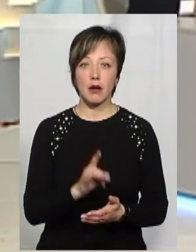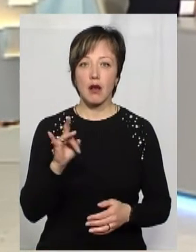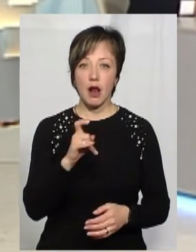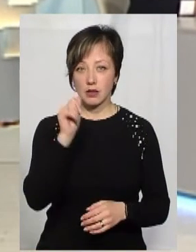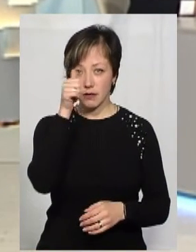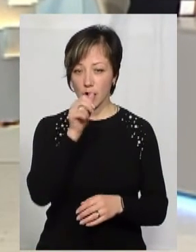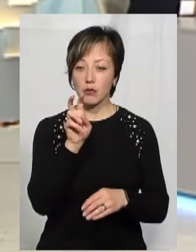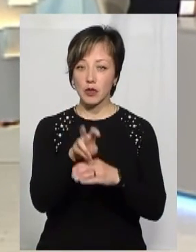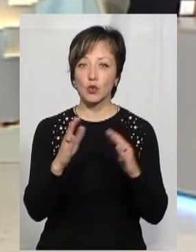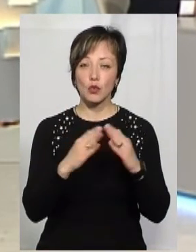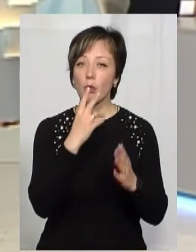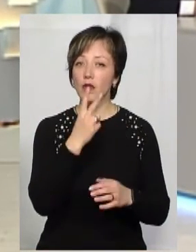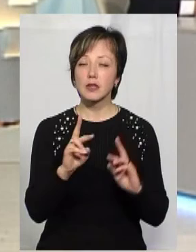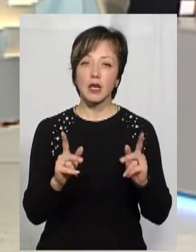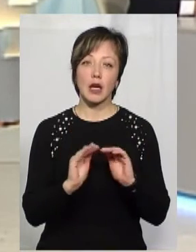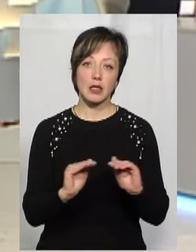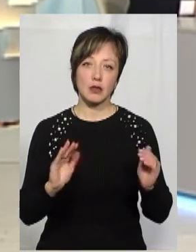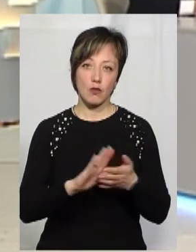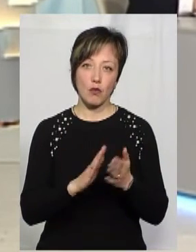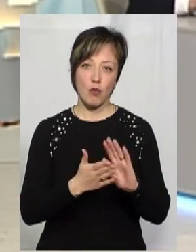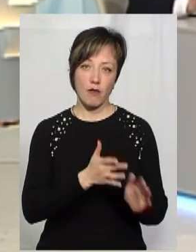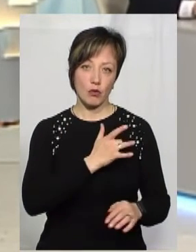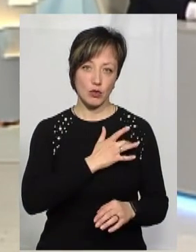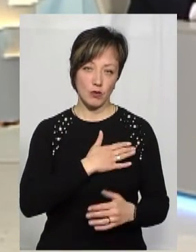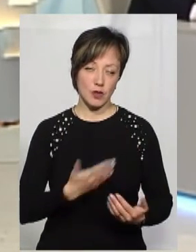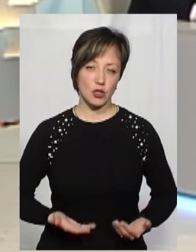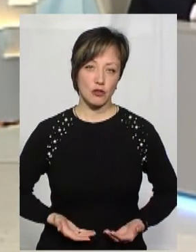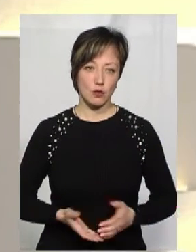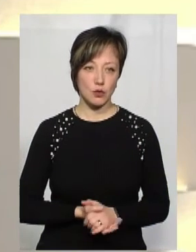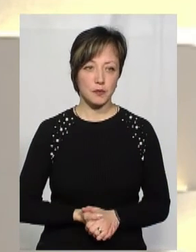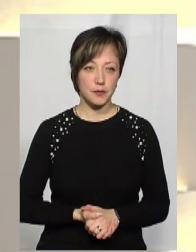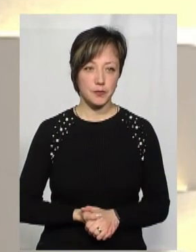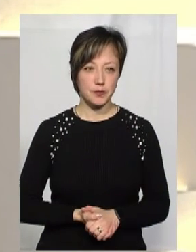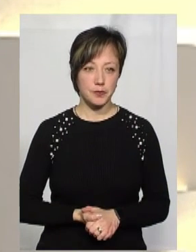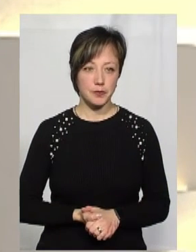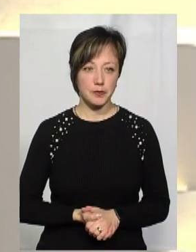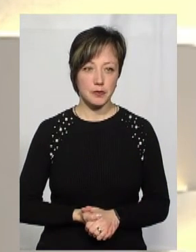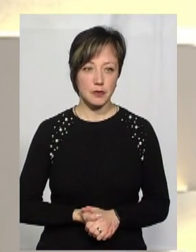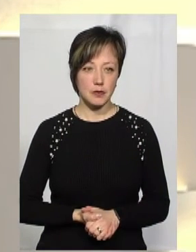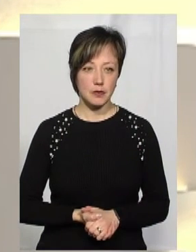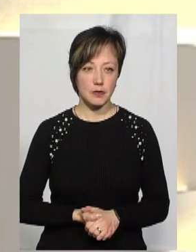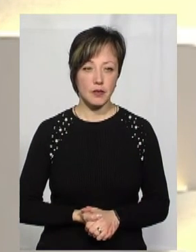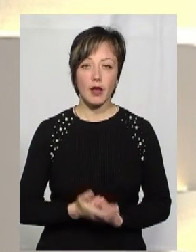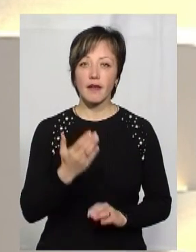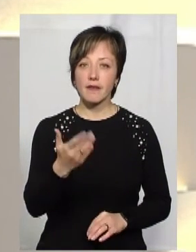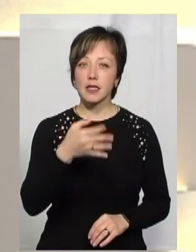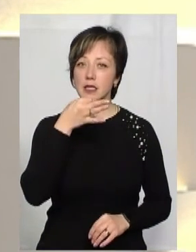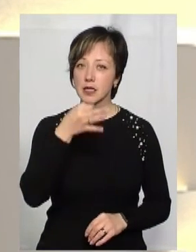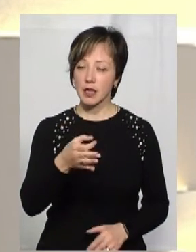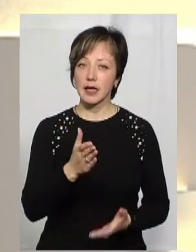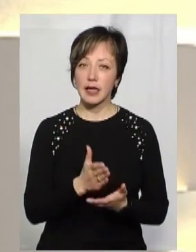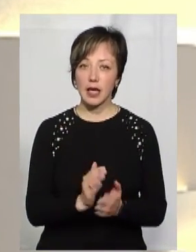піти до них додому, подивитися, як діти в умовах усиновлення і так далі. Ви сказали, що є діти,